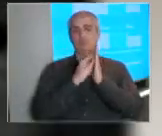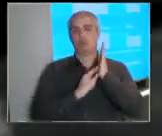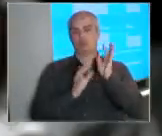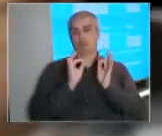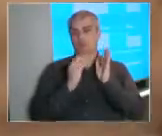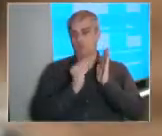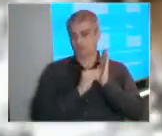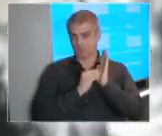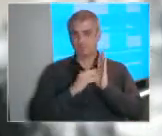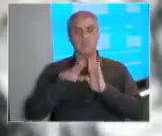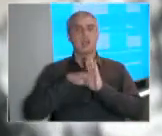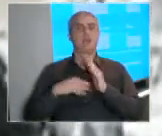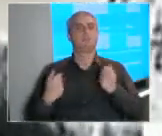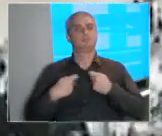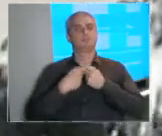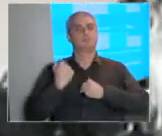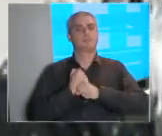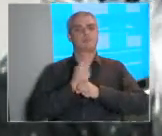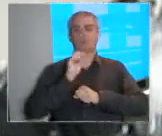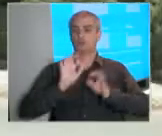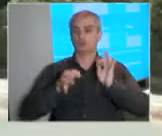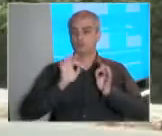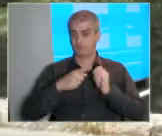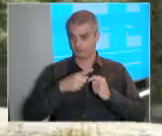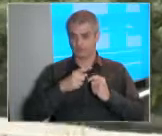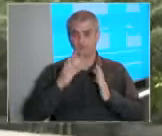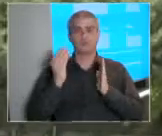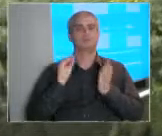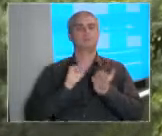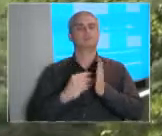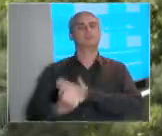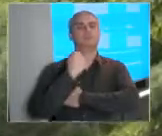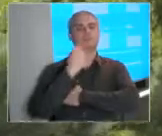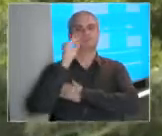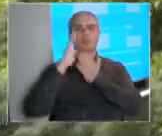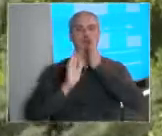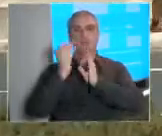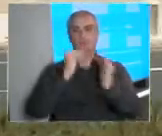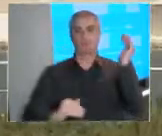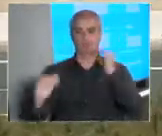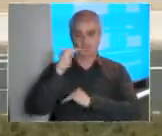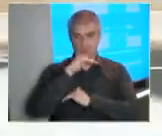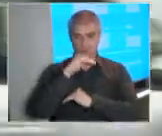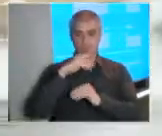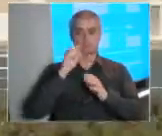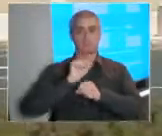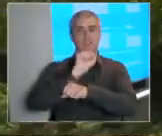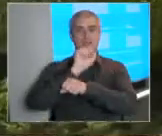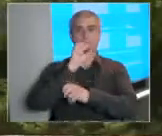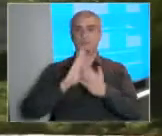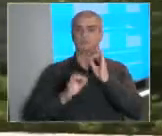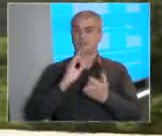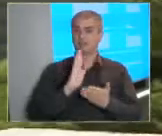השופטים. כללים הנוגעים לפעילותם של שופטים. קביעת סמכויות היסוד של בית המשפט העליון, כערכאות ערעור של פסקי